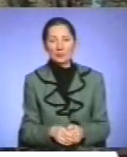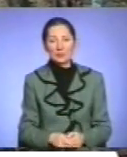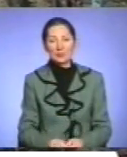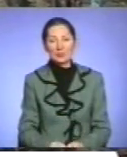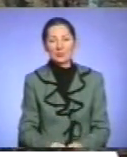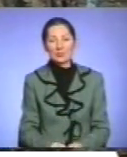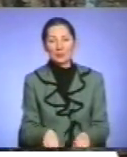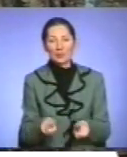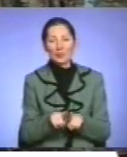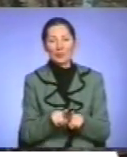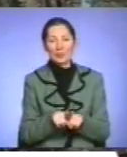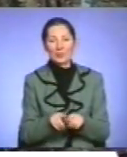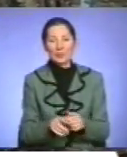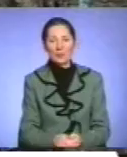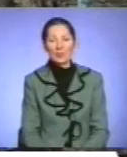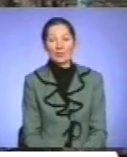Так,